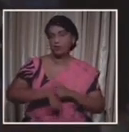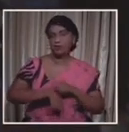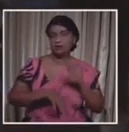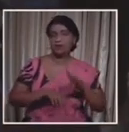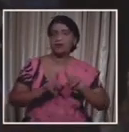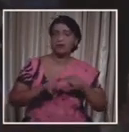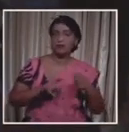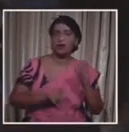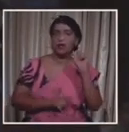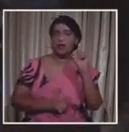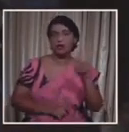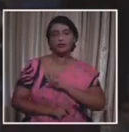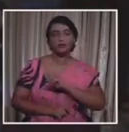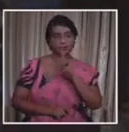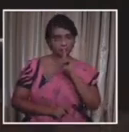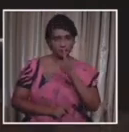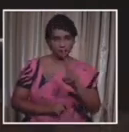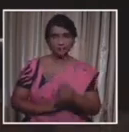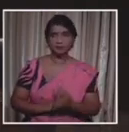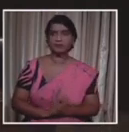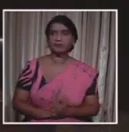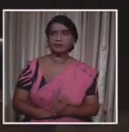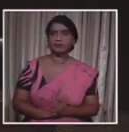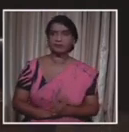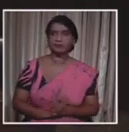වෙනත් නම් ඉදිරිපත් කරන්න.